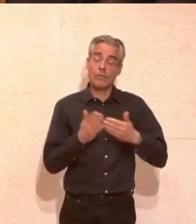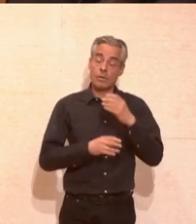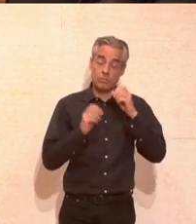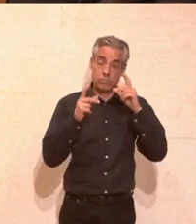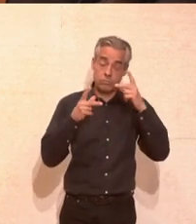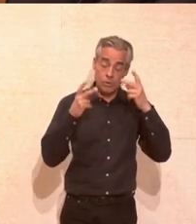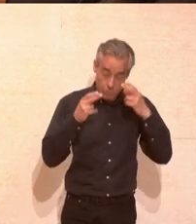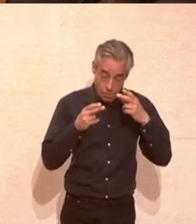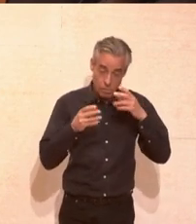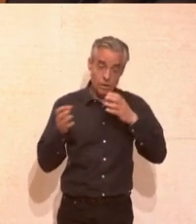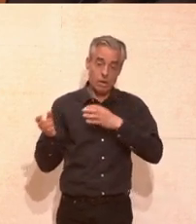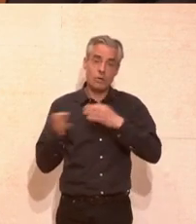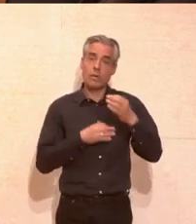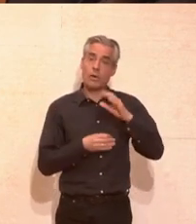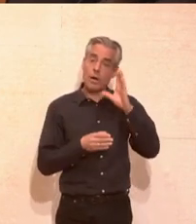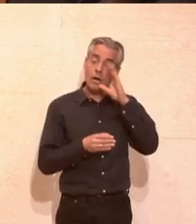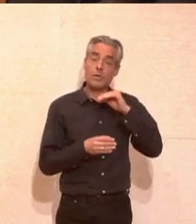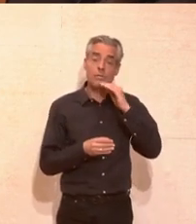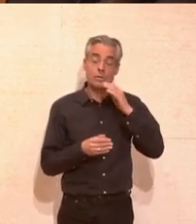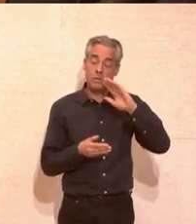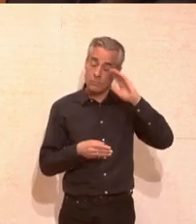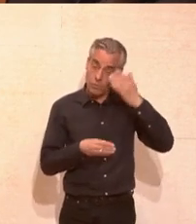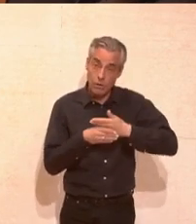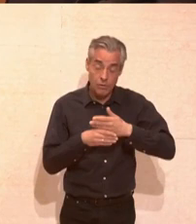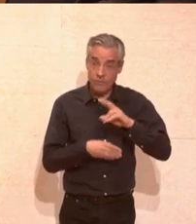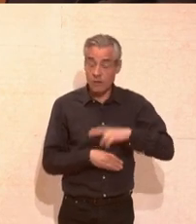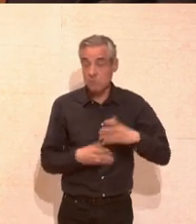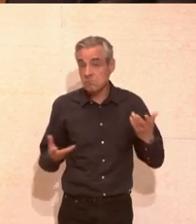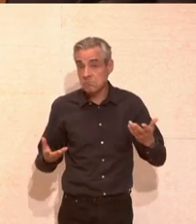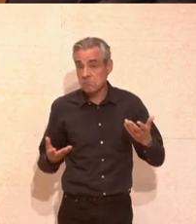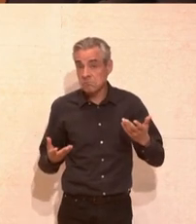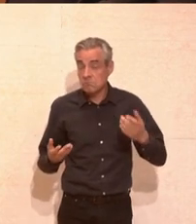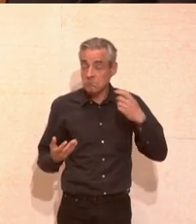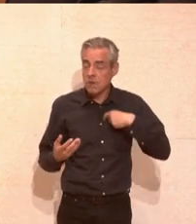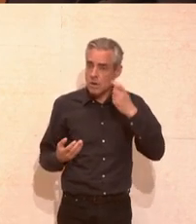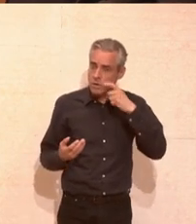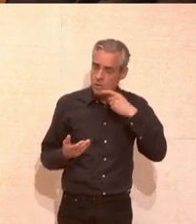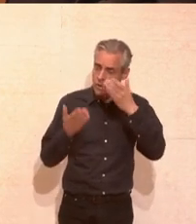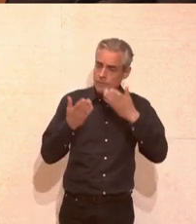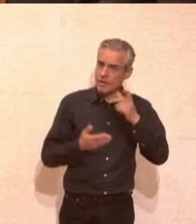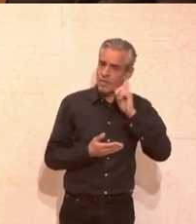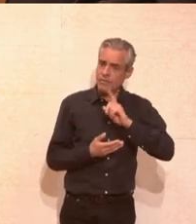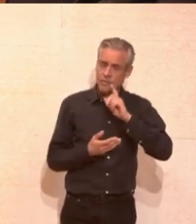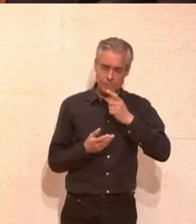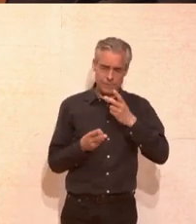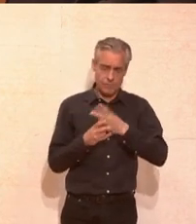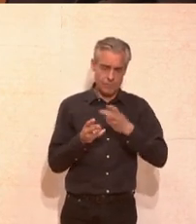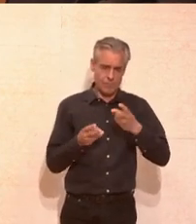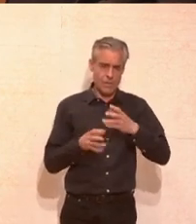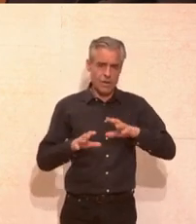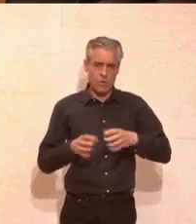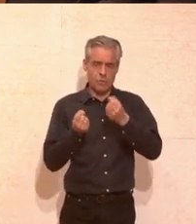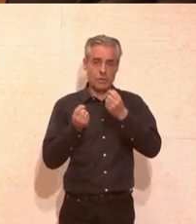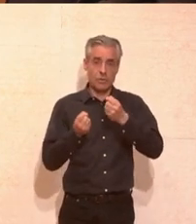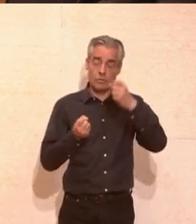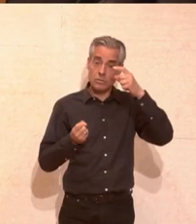qui régulièrement s'endort l'après-midi. Et donc j'observe chez elle une disharmonie entre ses